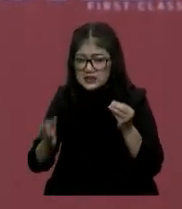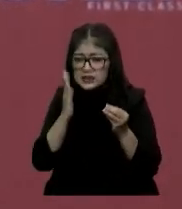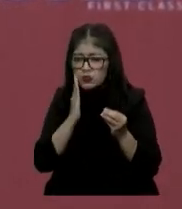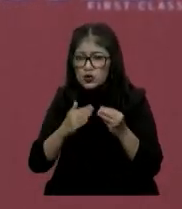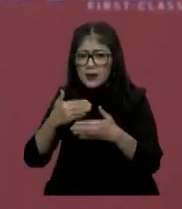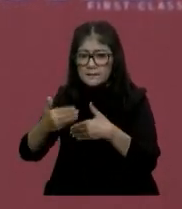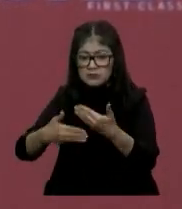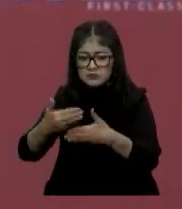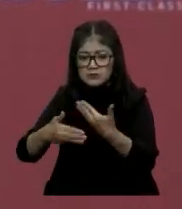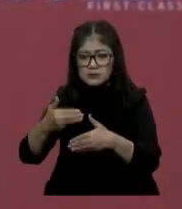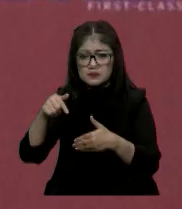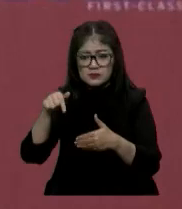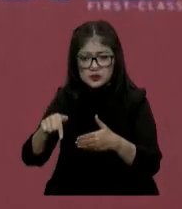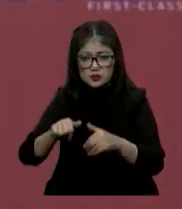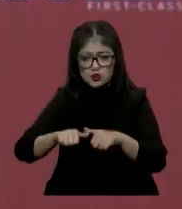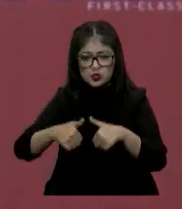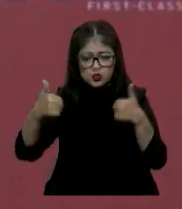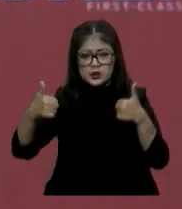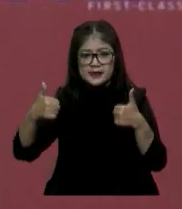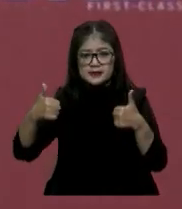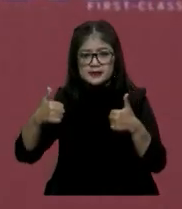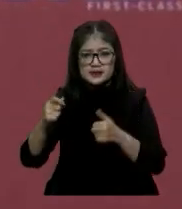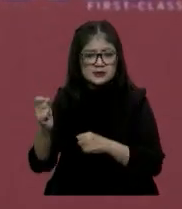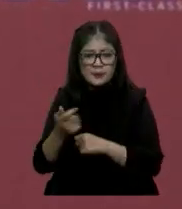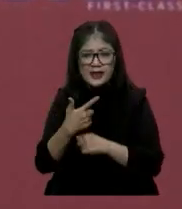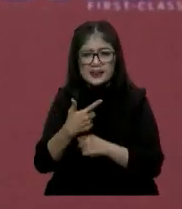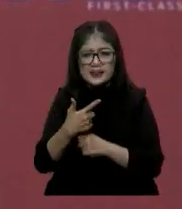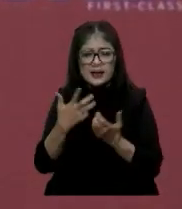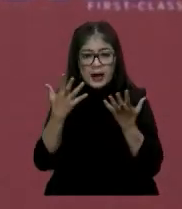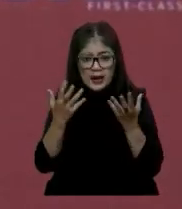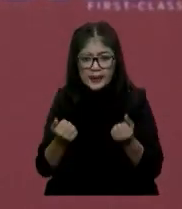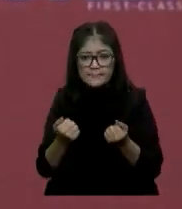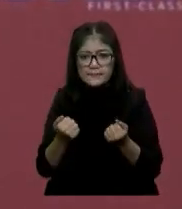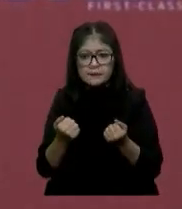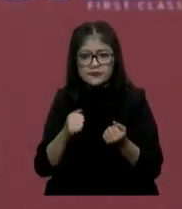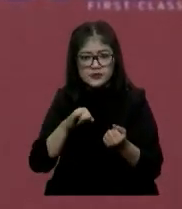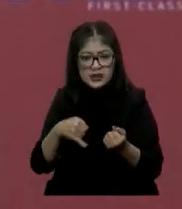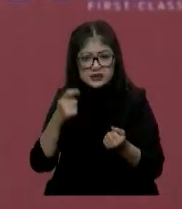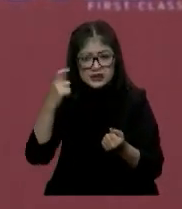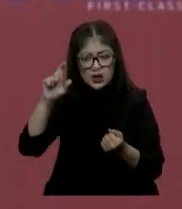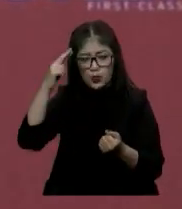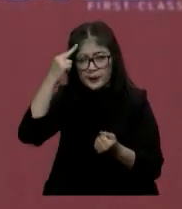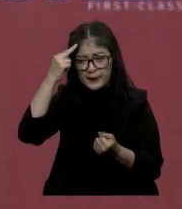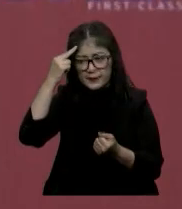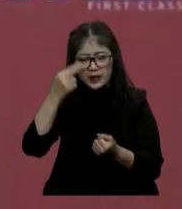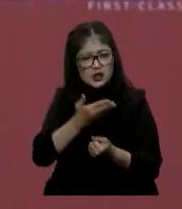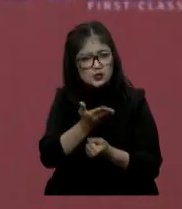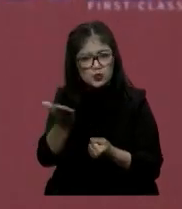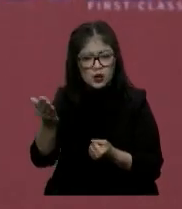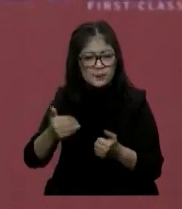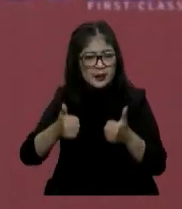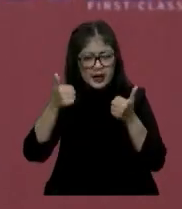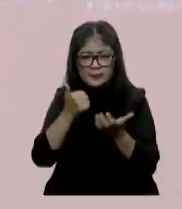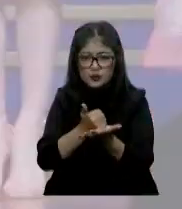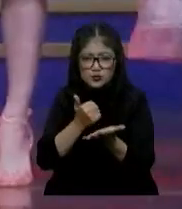semakin sukses lebih cepat dan juga terlihat menjadi calon pemimpin semua. Jadi luar biasa. Jadi kita sangat mendukung